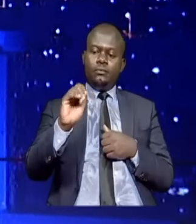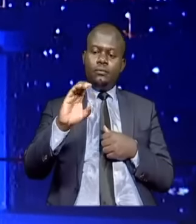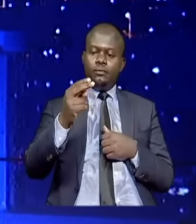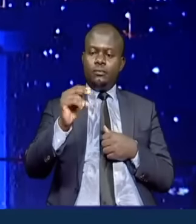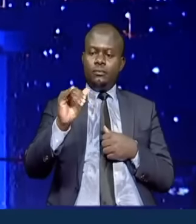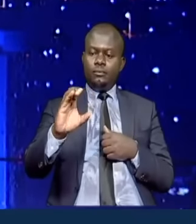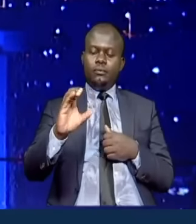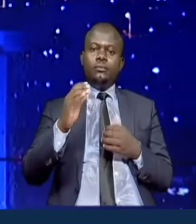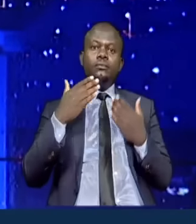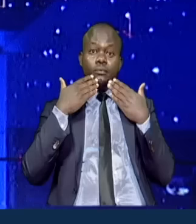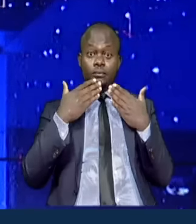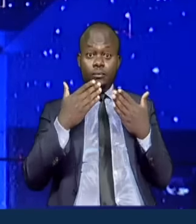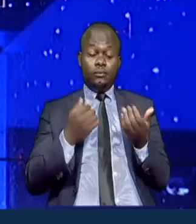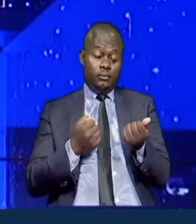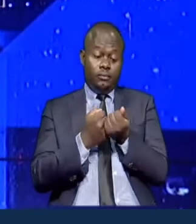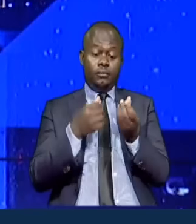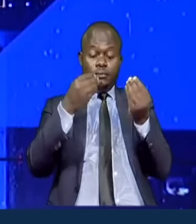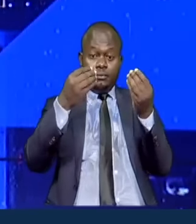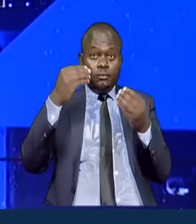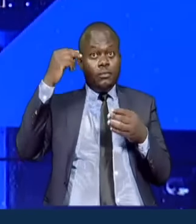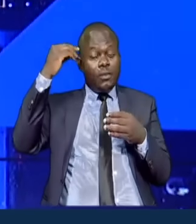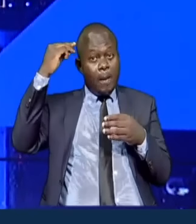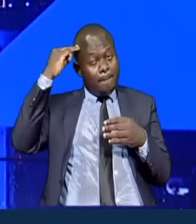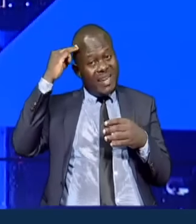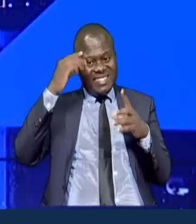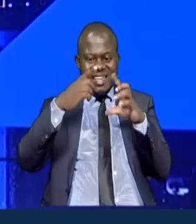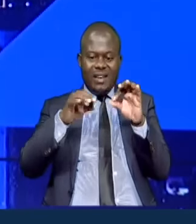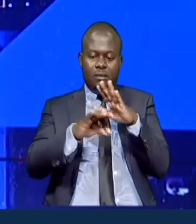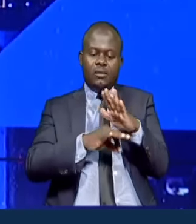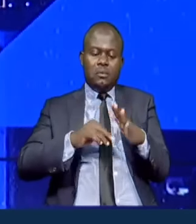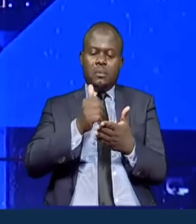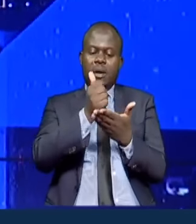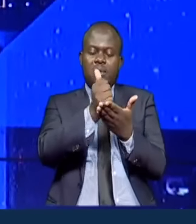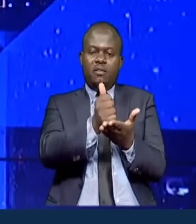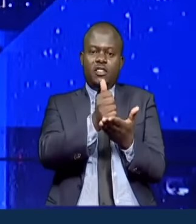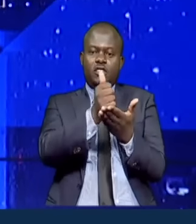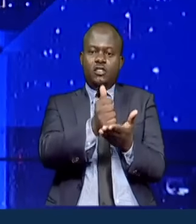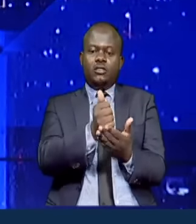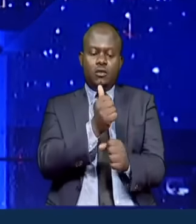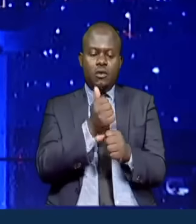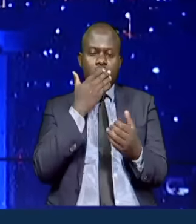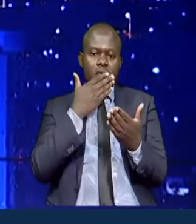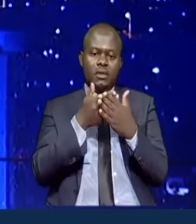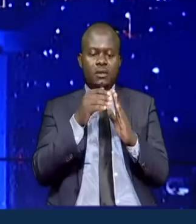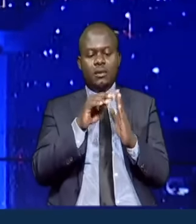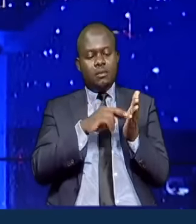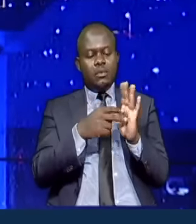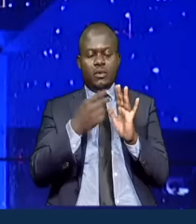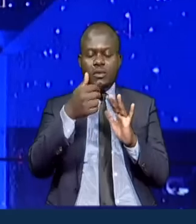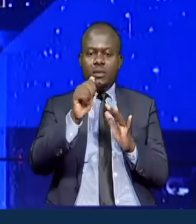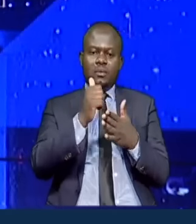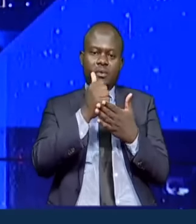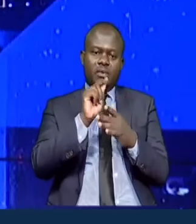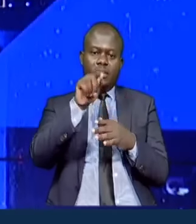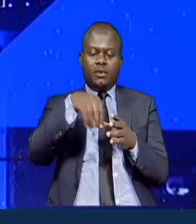ubufasha bahawe na Mastercard Foundation bwabafashije kunoza imishinga yabo kuri ubu ikaba ibaganisha ku isoko